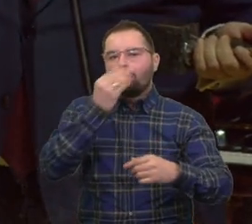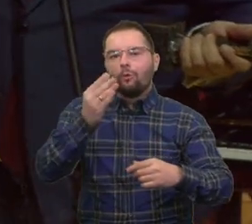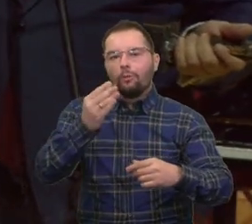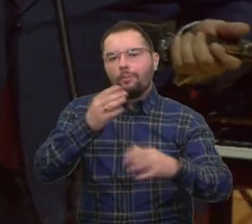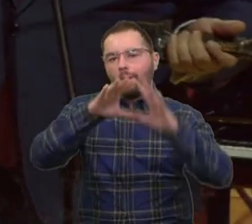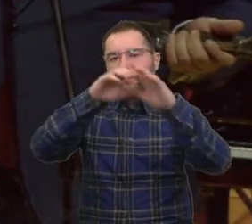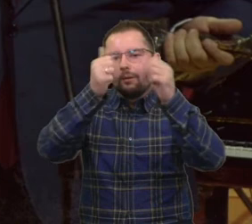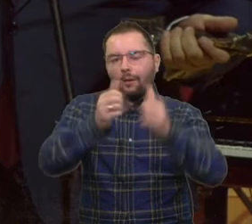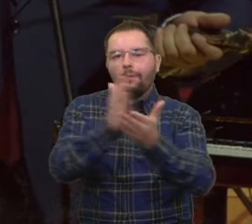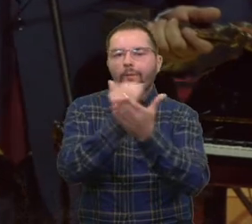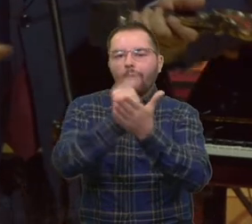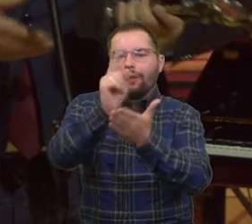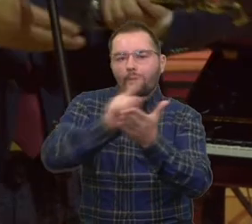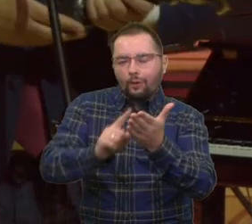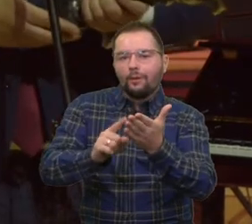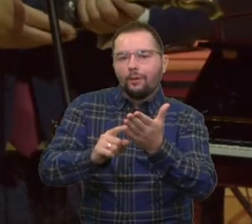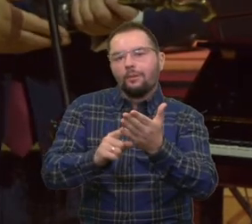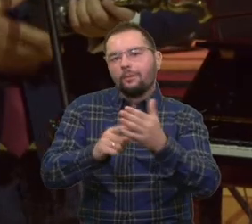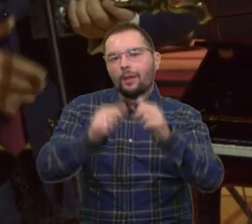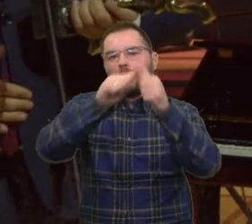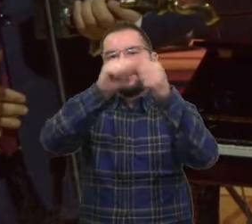superambasadora województwa śląskiego.